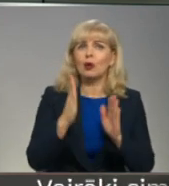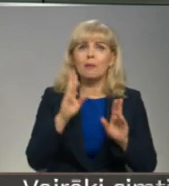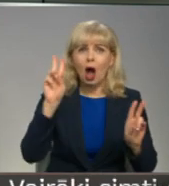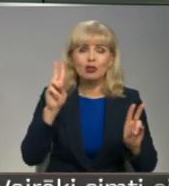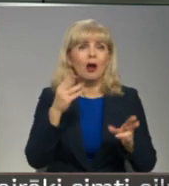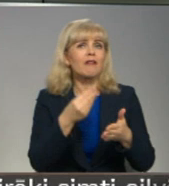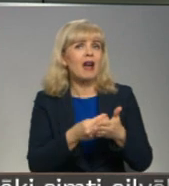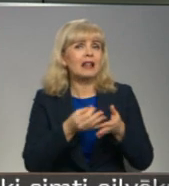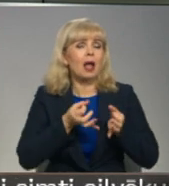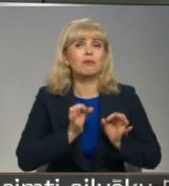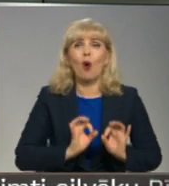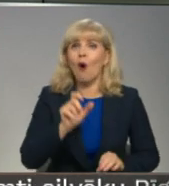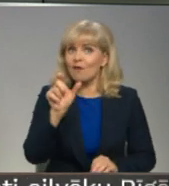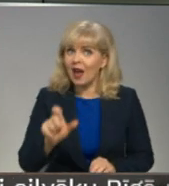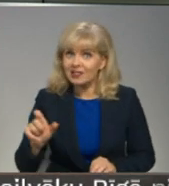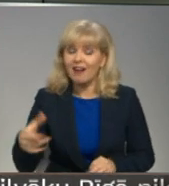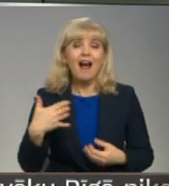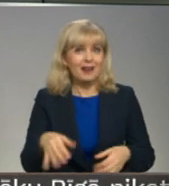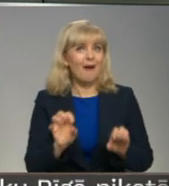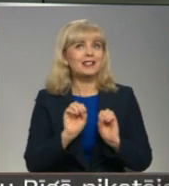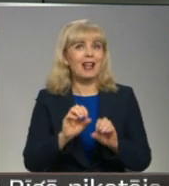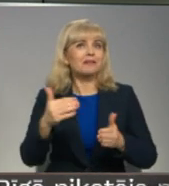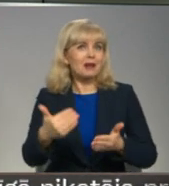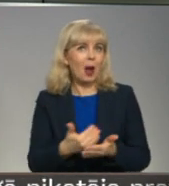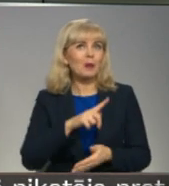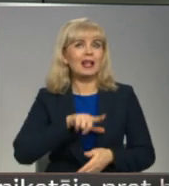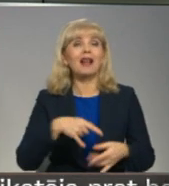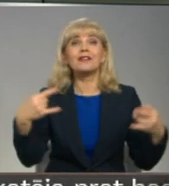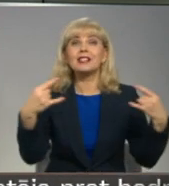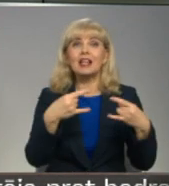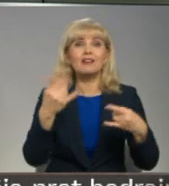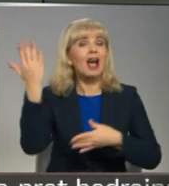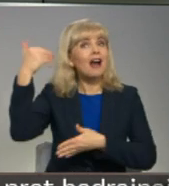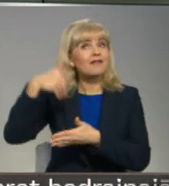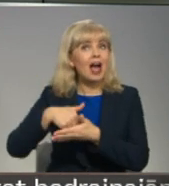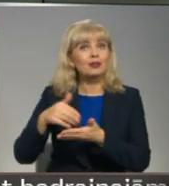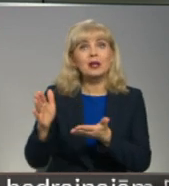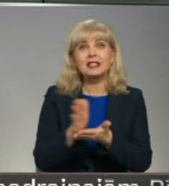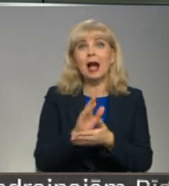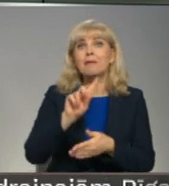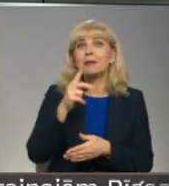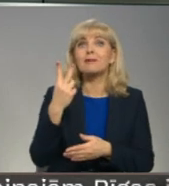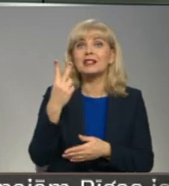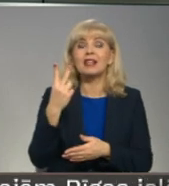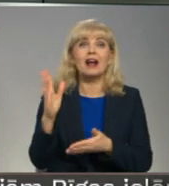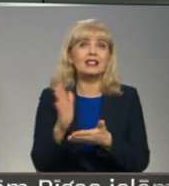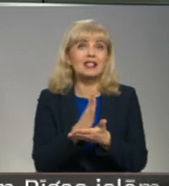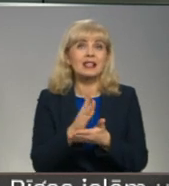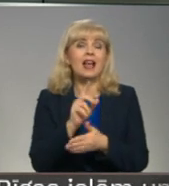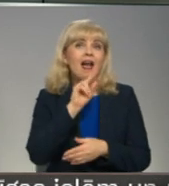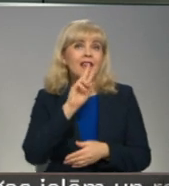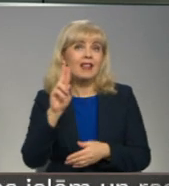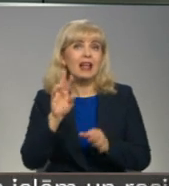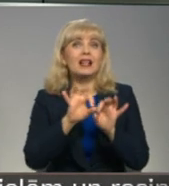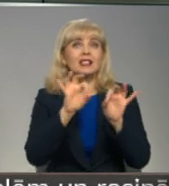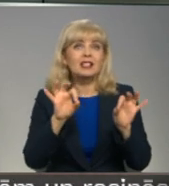vērtē profesionāļi. Jau stāstījām, ka jaunā Latvijas televīzijas vēsturiskā seriāla pirmās divas sērijas nedēļas sākumā tika izrādītas